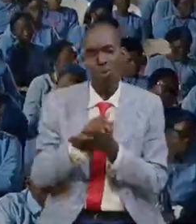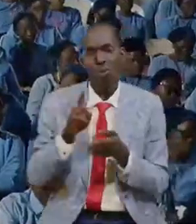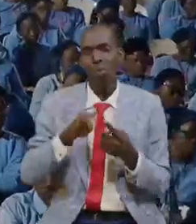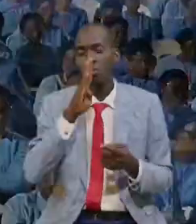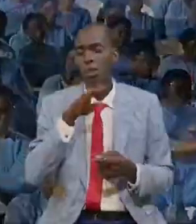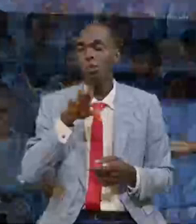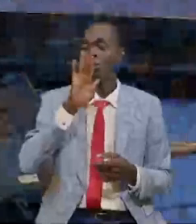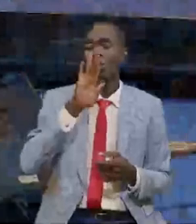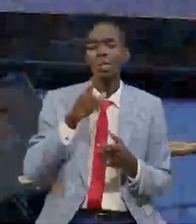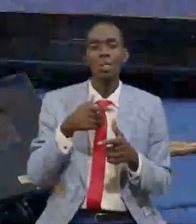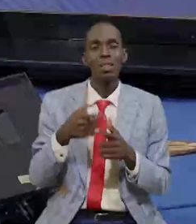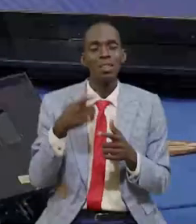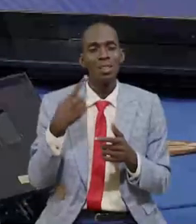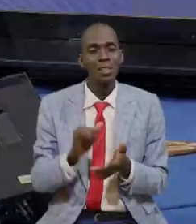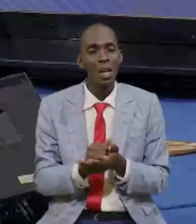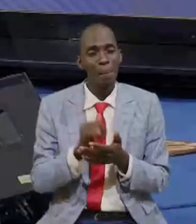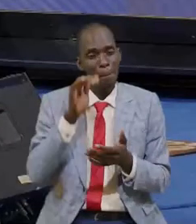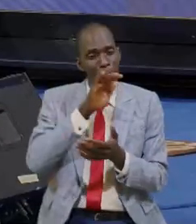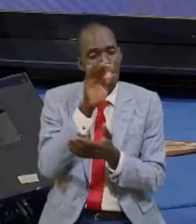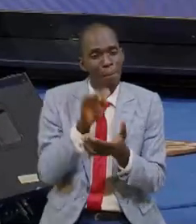légère, le mariage là,